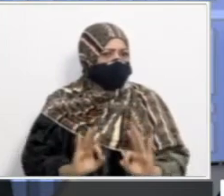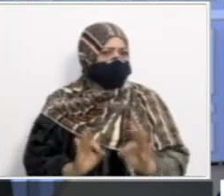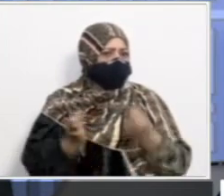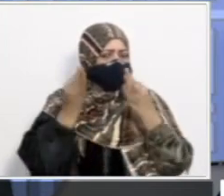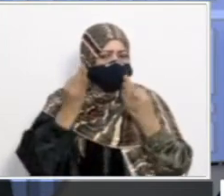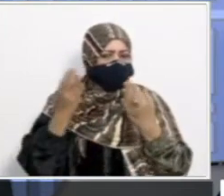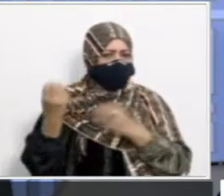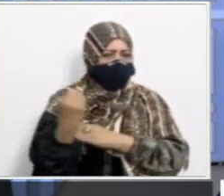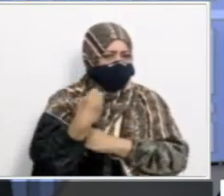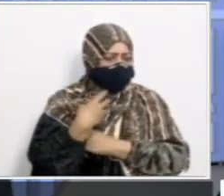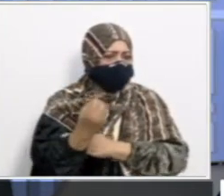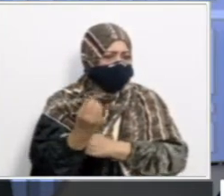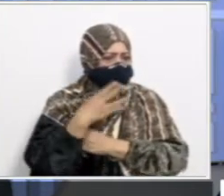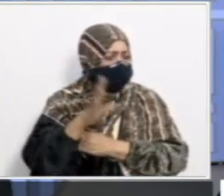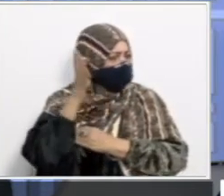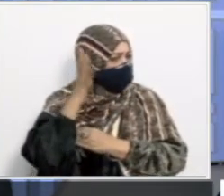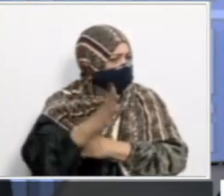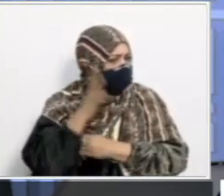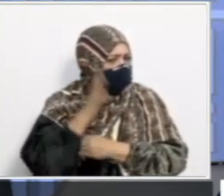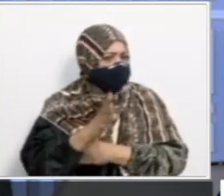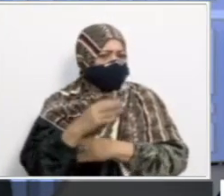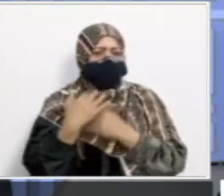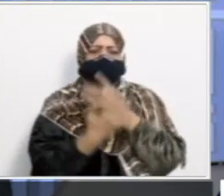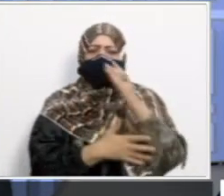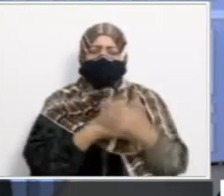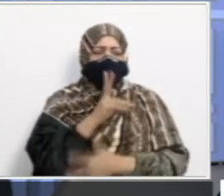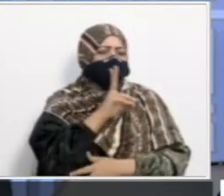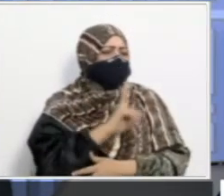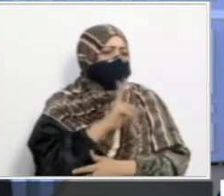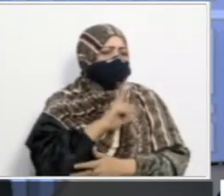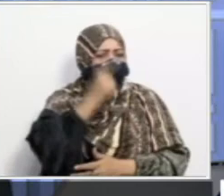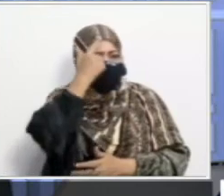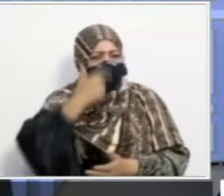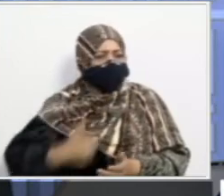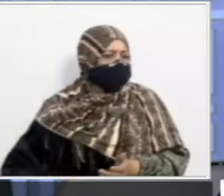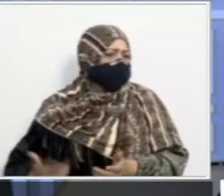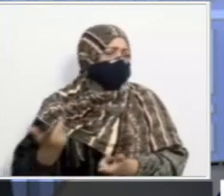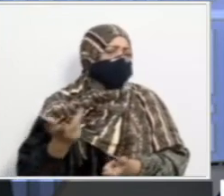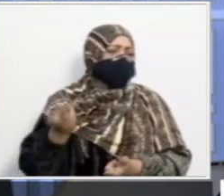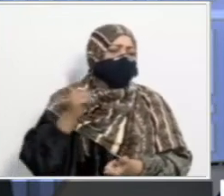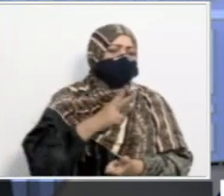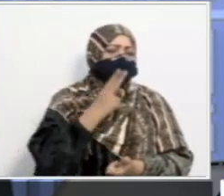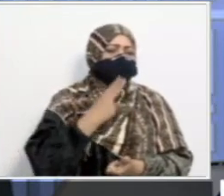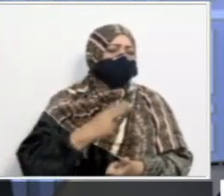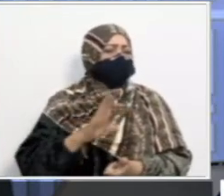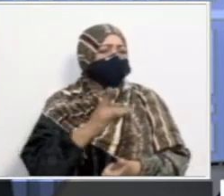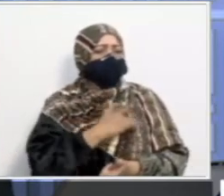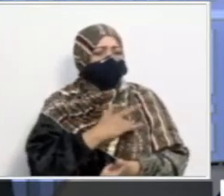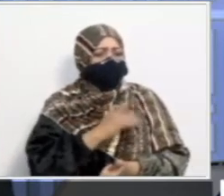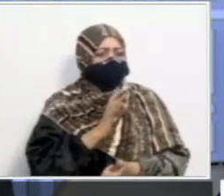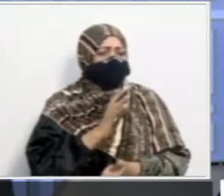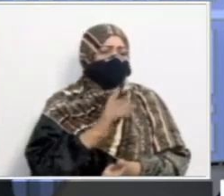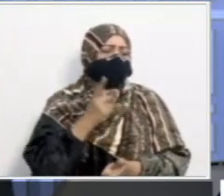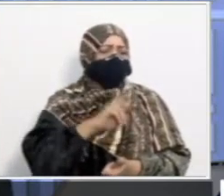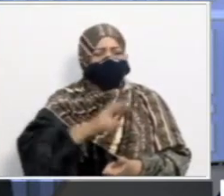الوضوء والطهارة ولا يعني في خصال الفطرة والأشياء المتعلقة